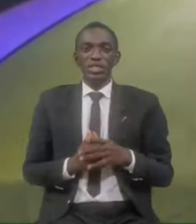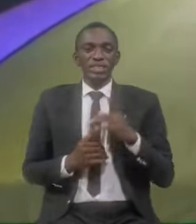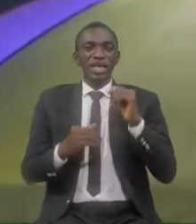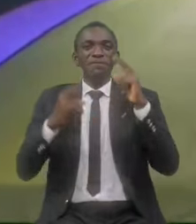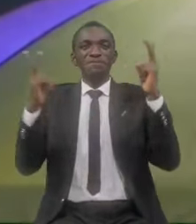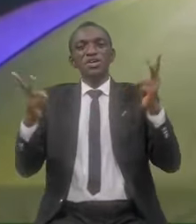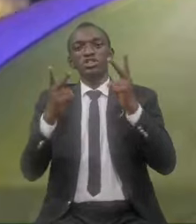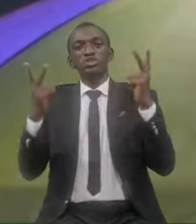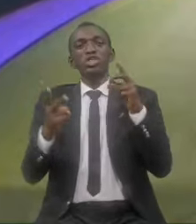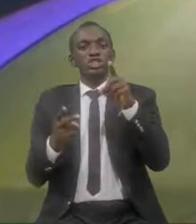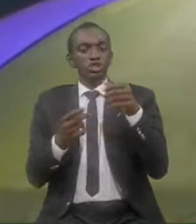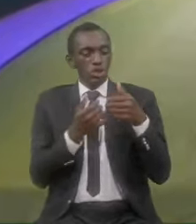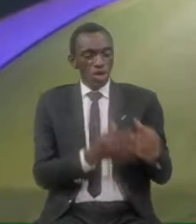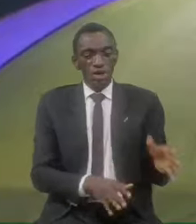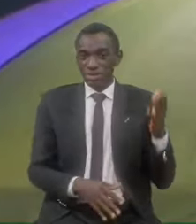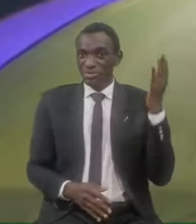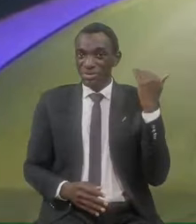la victoire que vous avez perdue,